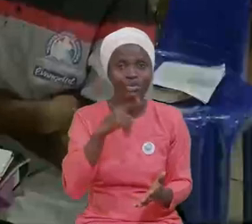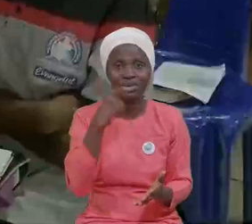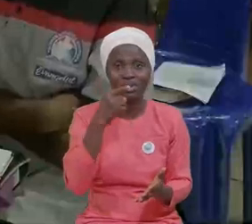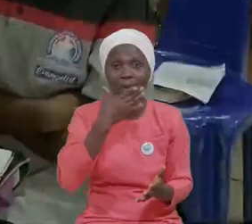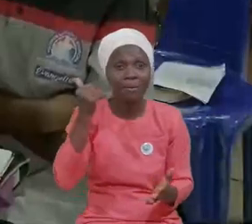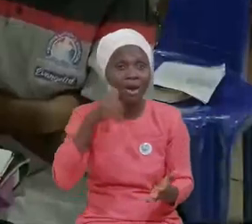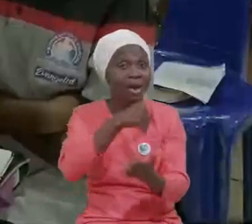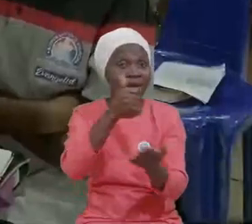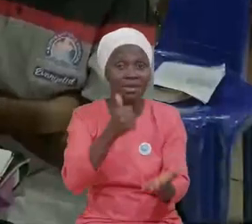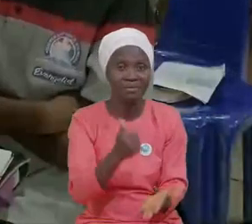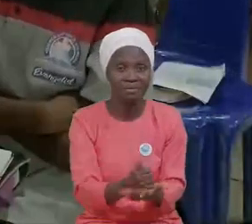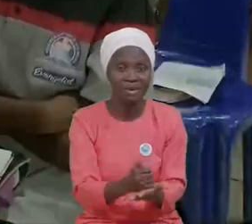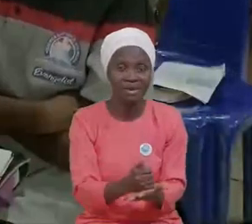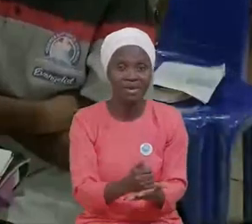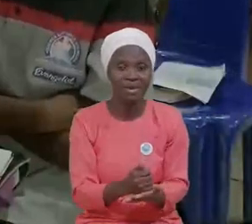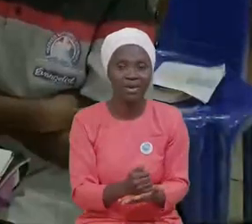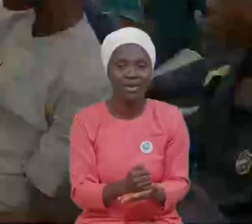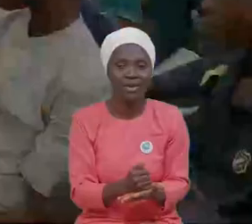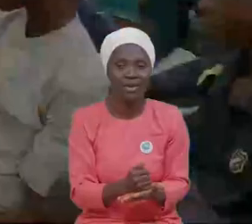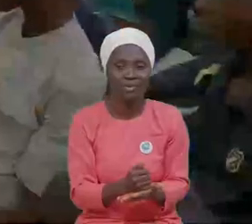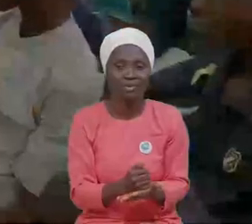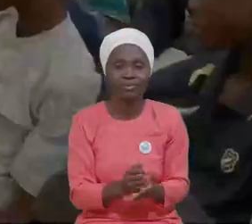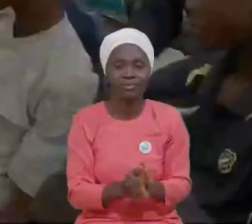vous donnez meilleur amen.